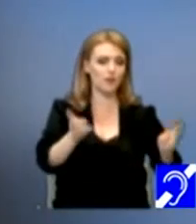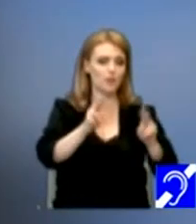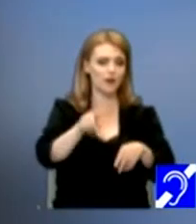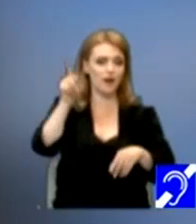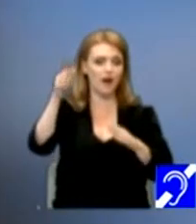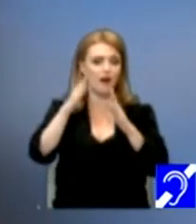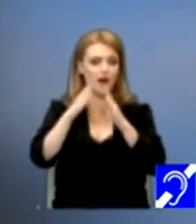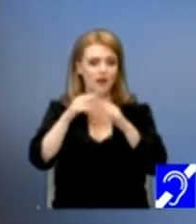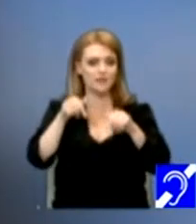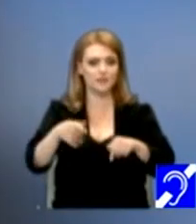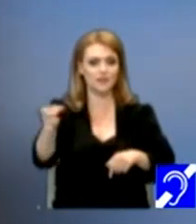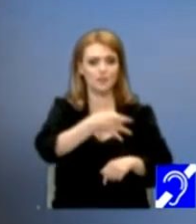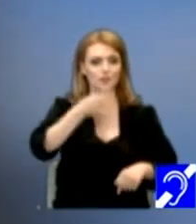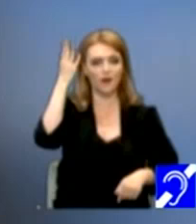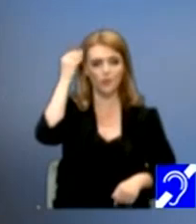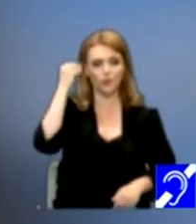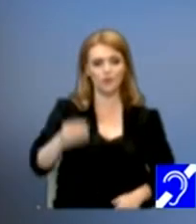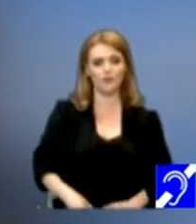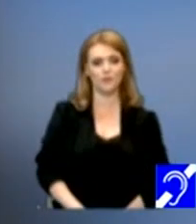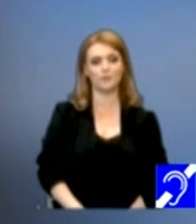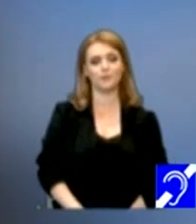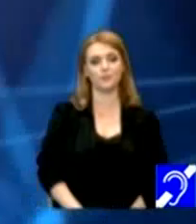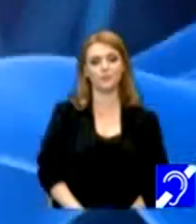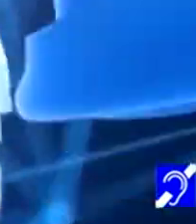acasă în Republica Moldova.